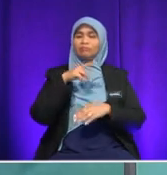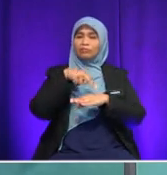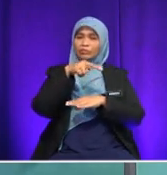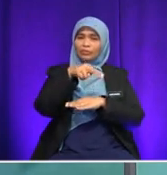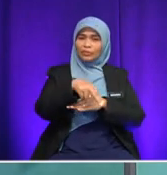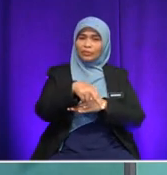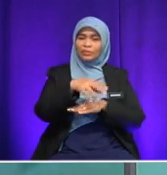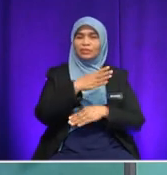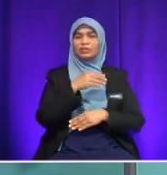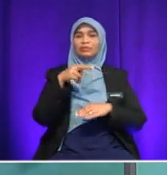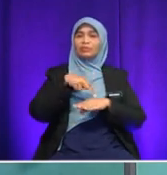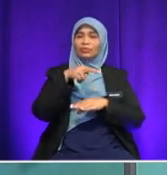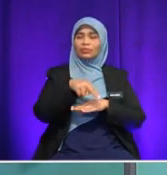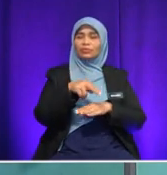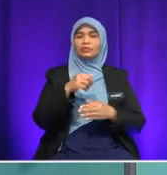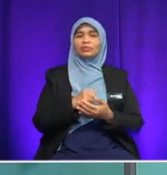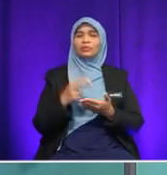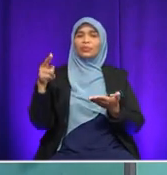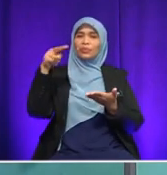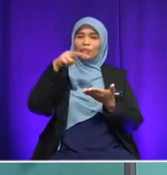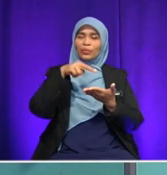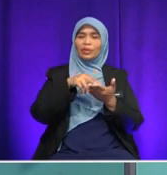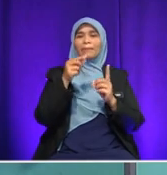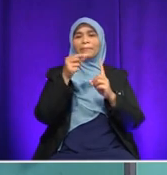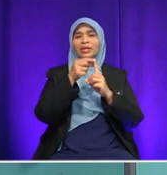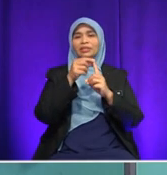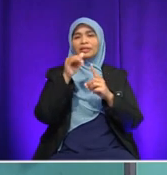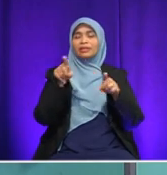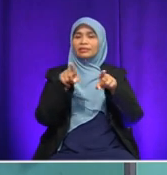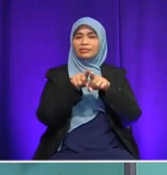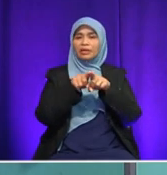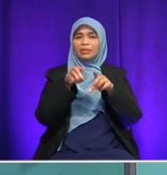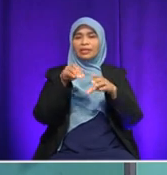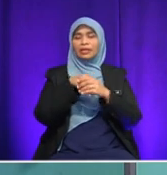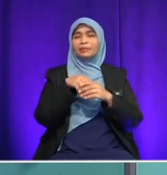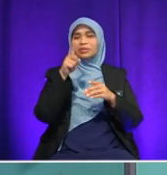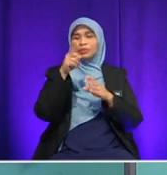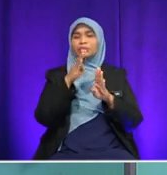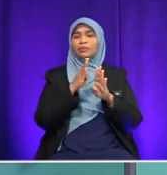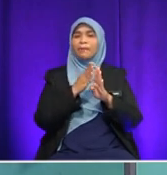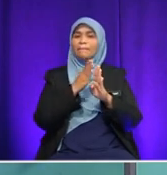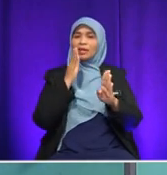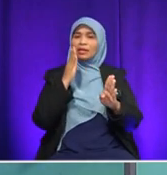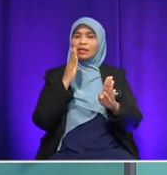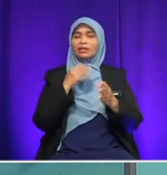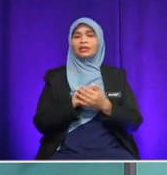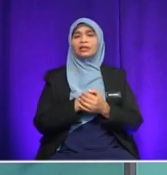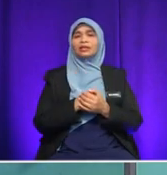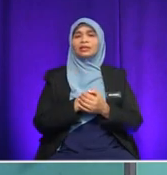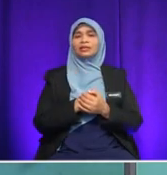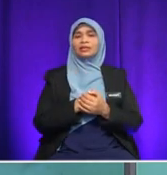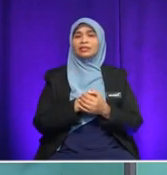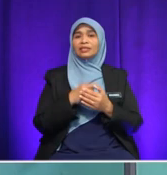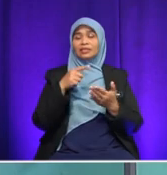turun adalah repetisi. Dia mengulangi perkataan yang sama dalam satu baris. Jadi yang ni adalah